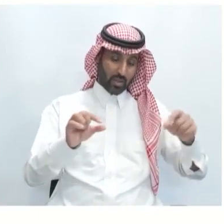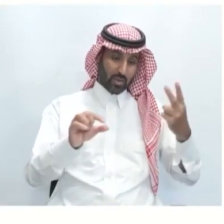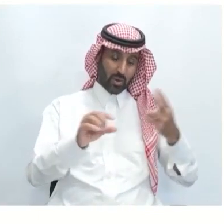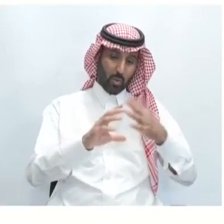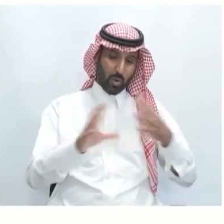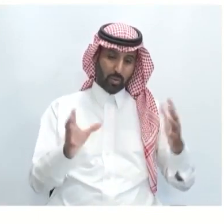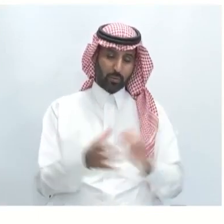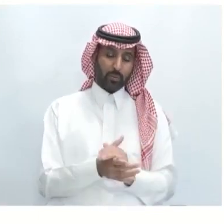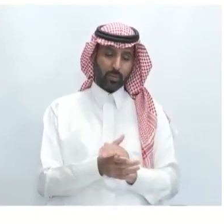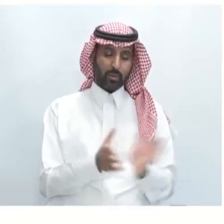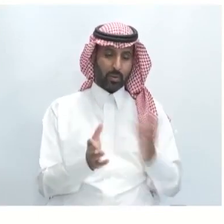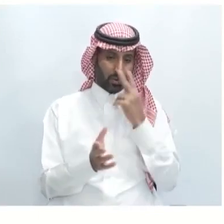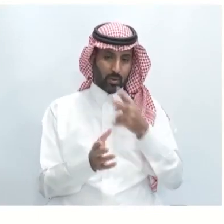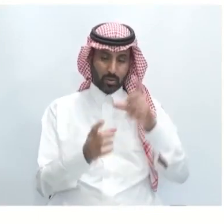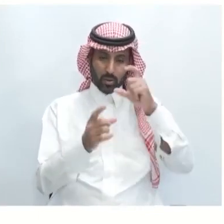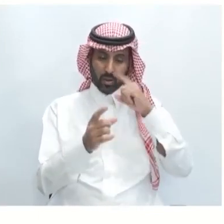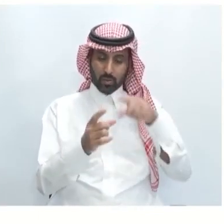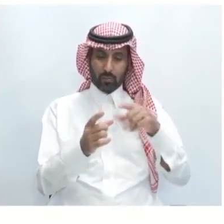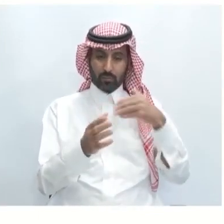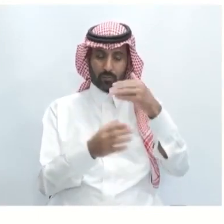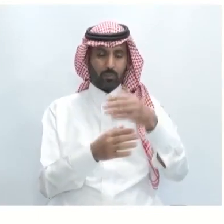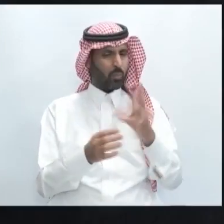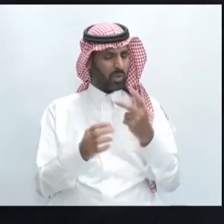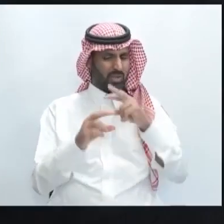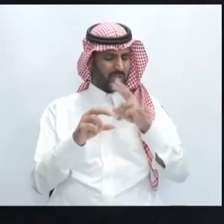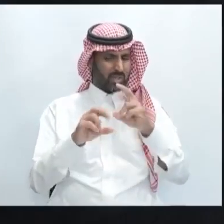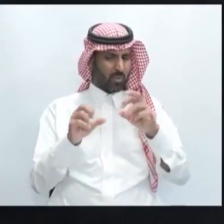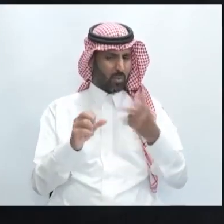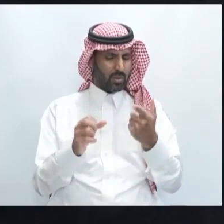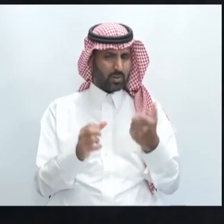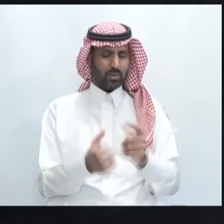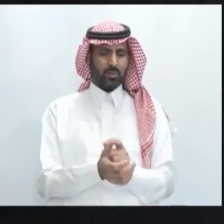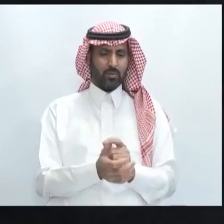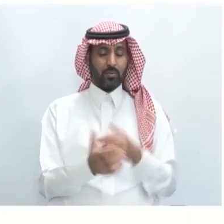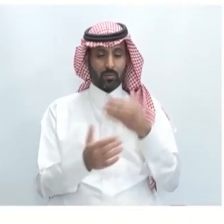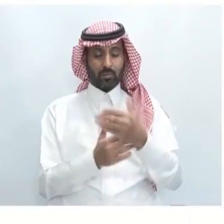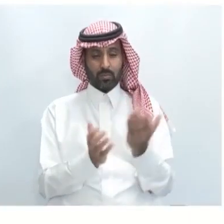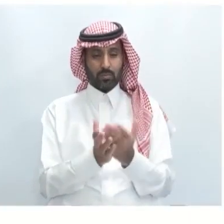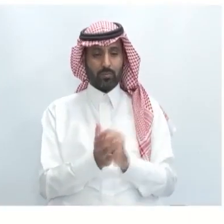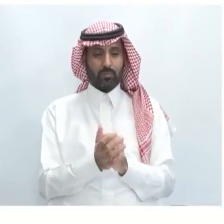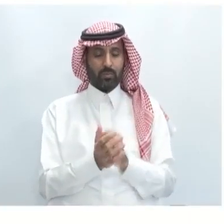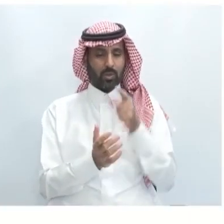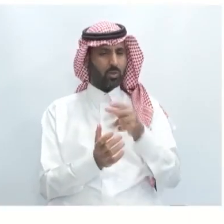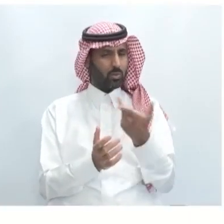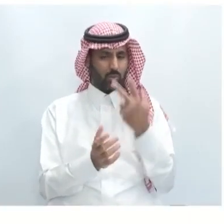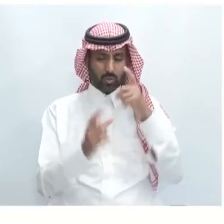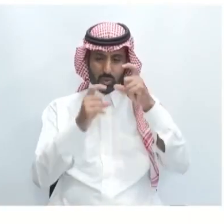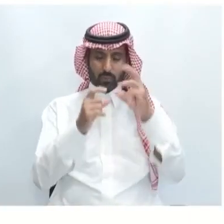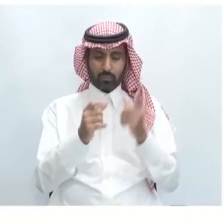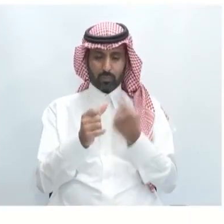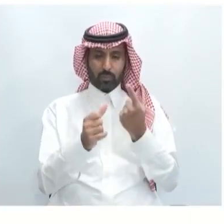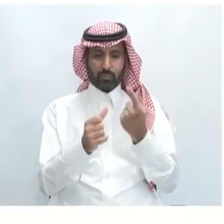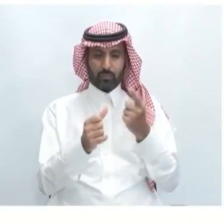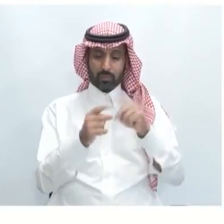اكثر اذا تمل الوره الوره التال واكتشف ما هي سنتعرف عليها باذن الله في الدرس القادم ما هي هذه الصوره لحظ